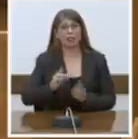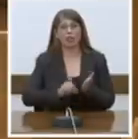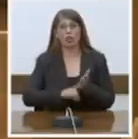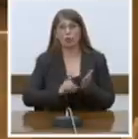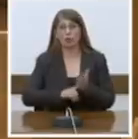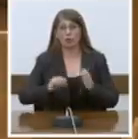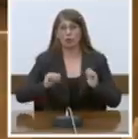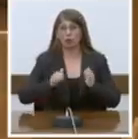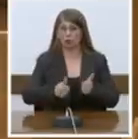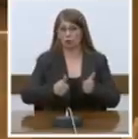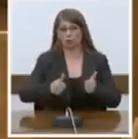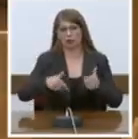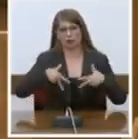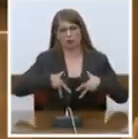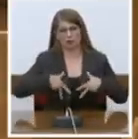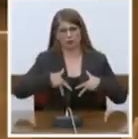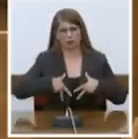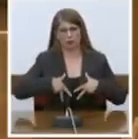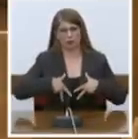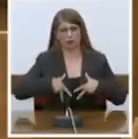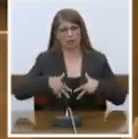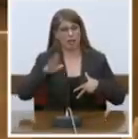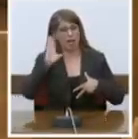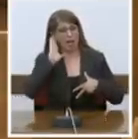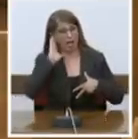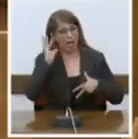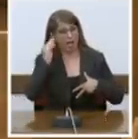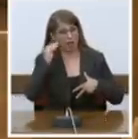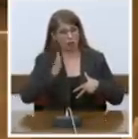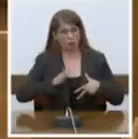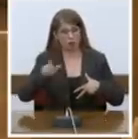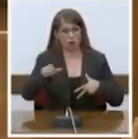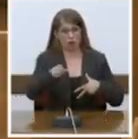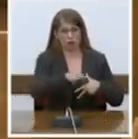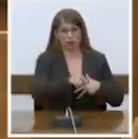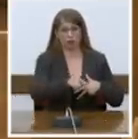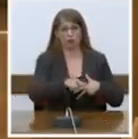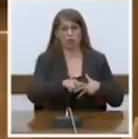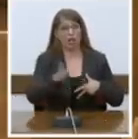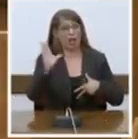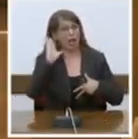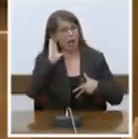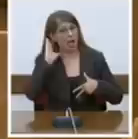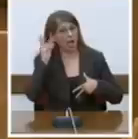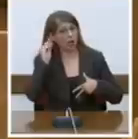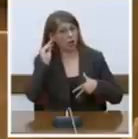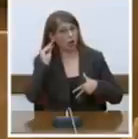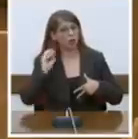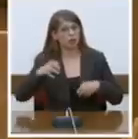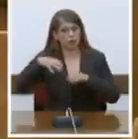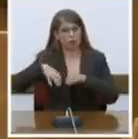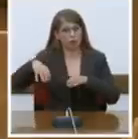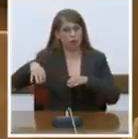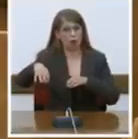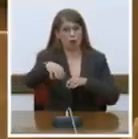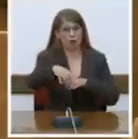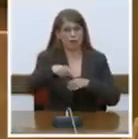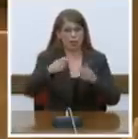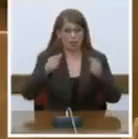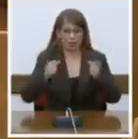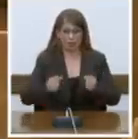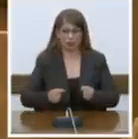της κυβέρνησης. Η ακρόαση των πολιτών, η ακρόαση των φορέων είναι ένας θεσμός